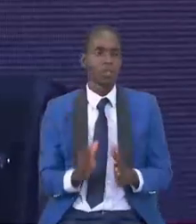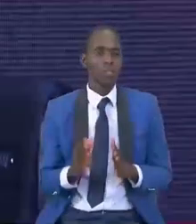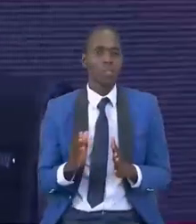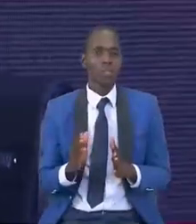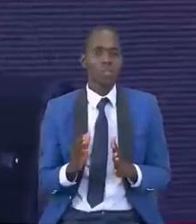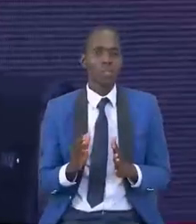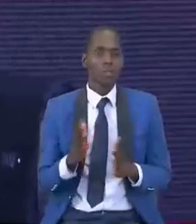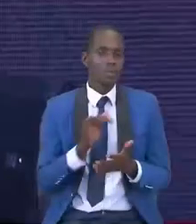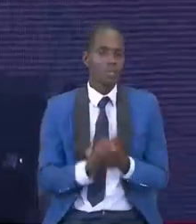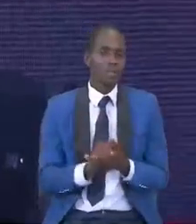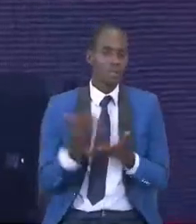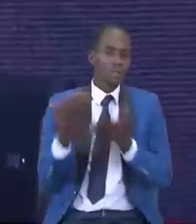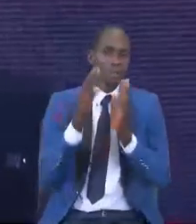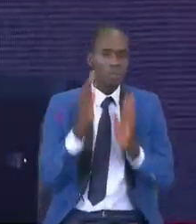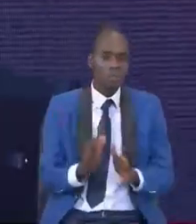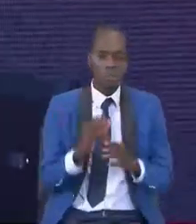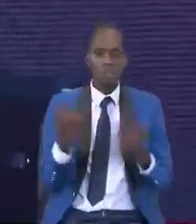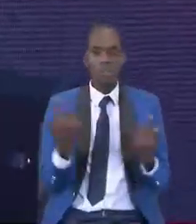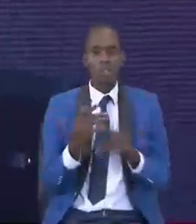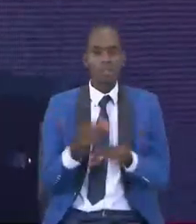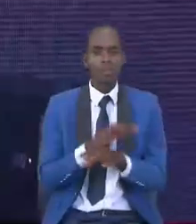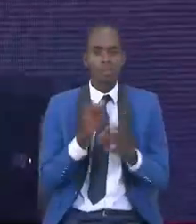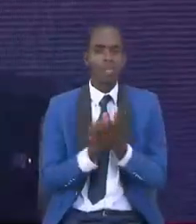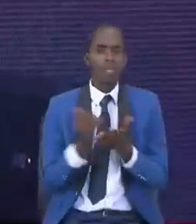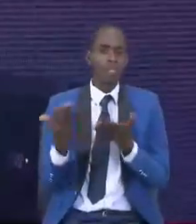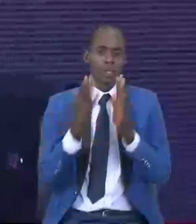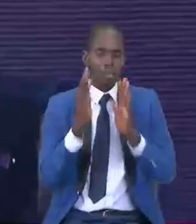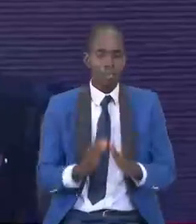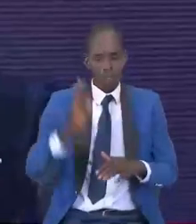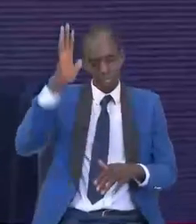ce serviteur charnel, ce serviteur pécheur, ce serviteur rétrograde.